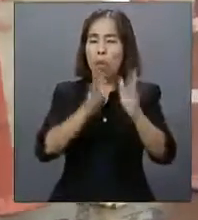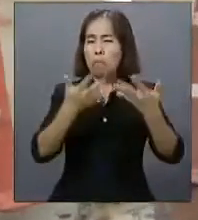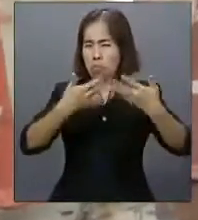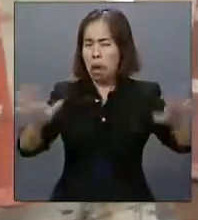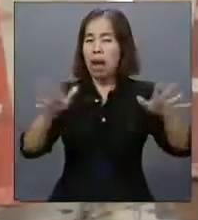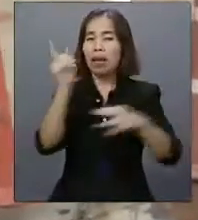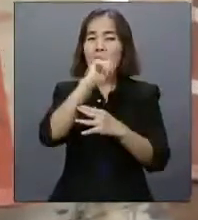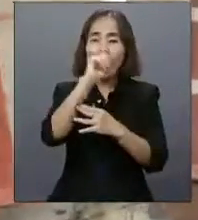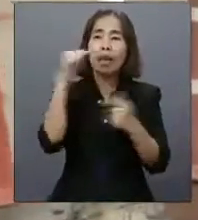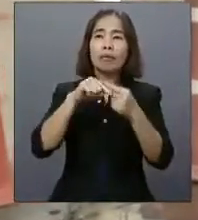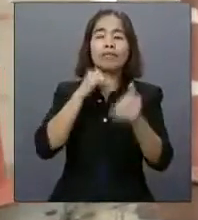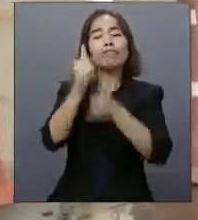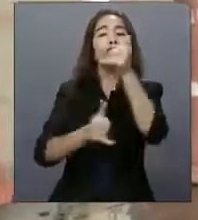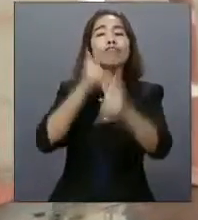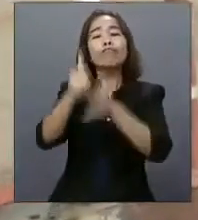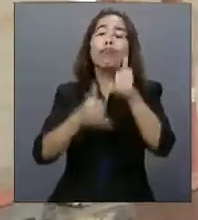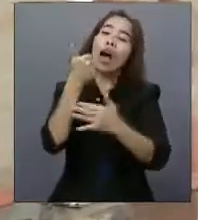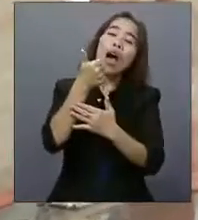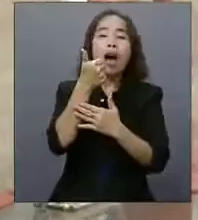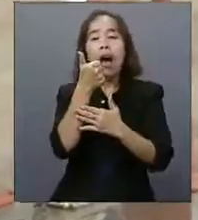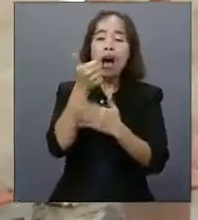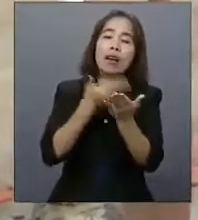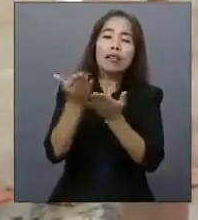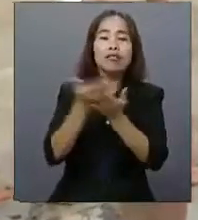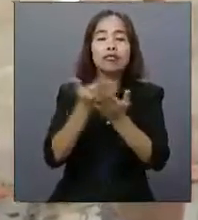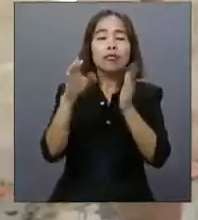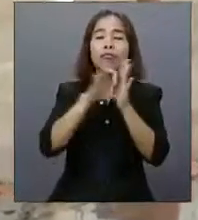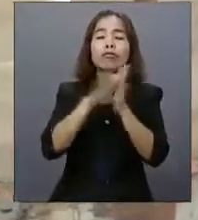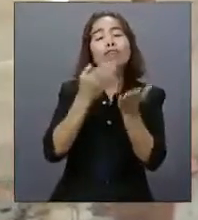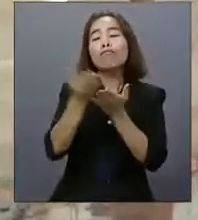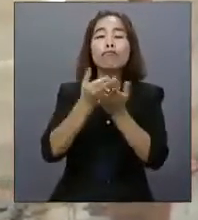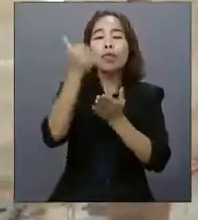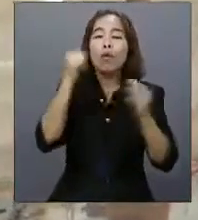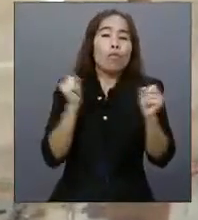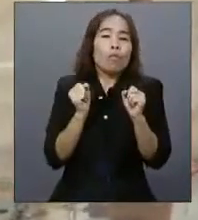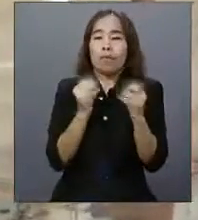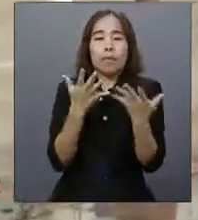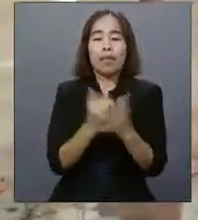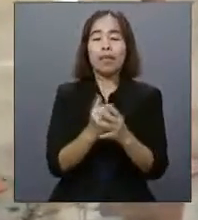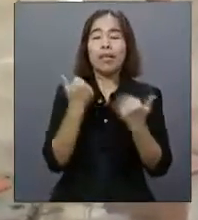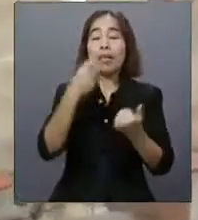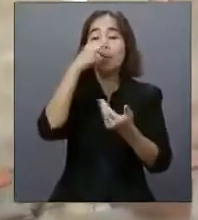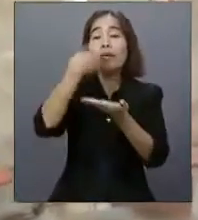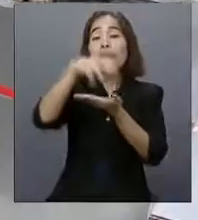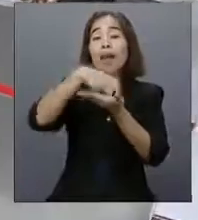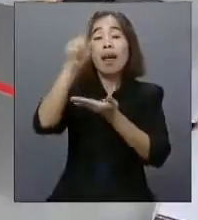ทางมาใช้บริการท่ามกลางการรักษาความปลอดภัยของเจ้าหน้าที่อย่างเข้มงวดค่ะและนี่ก็คือบรรยากาศทั้งหมดจากจังหวัดชายแดนภาคใต้ค่ะ